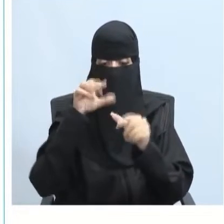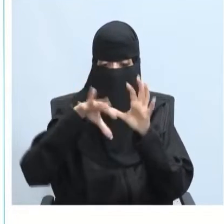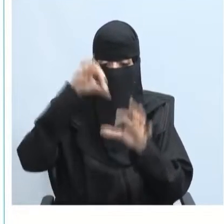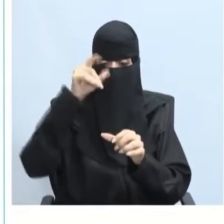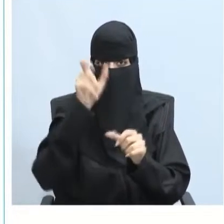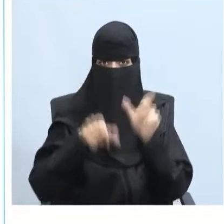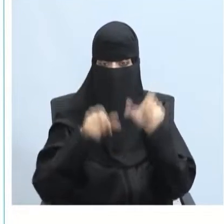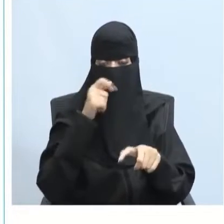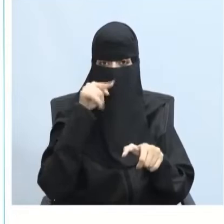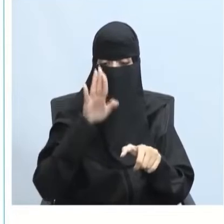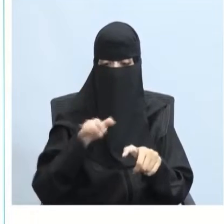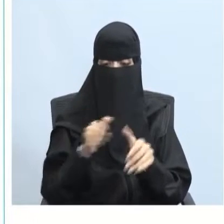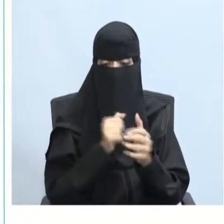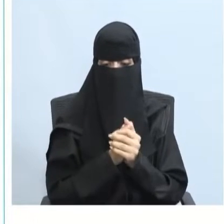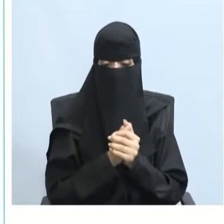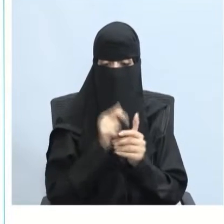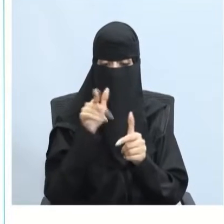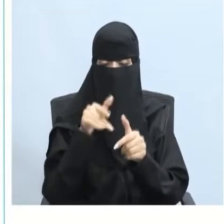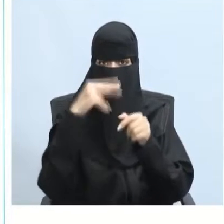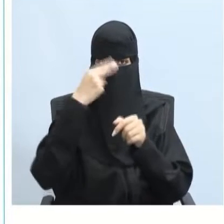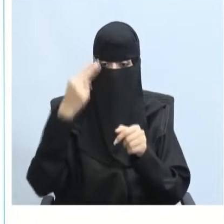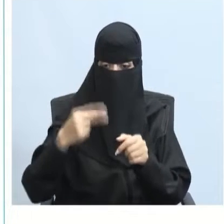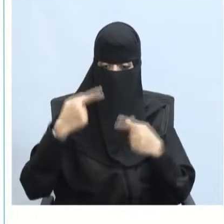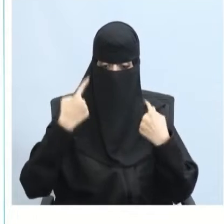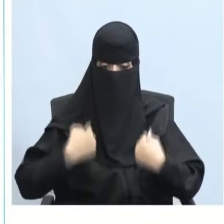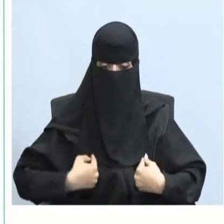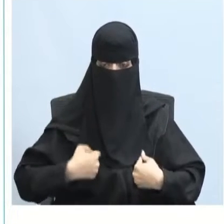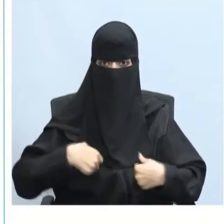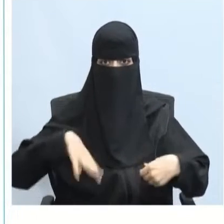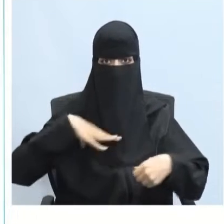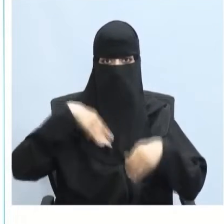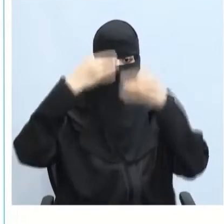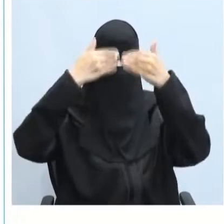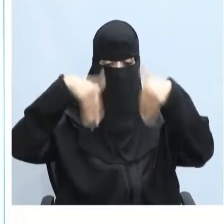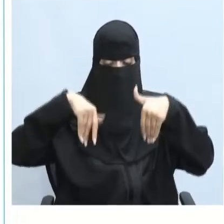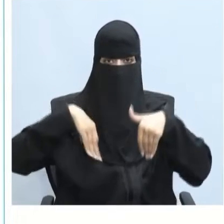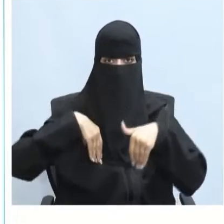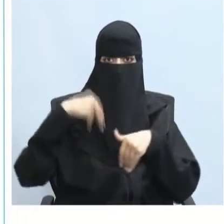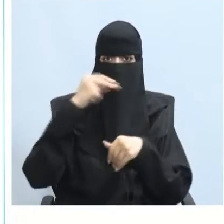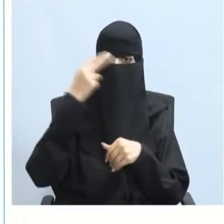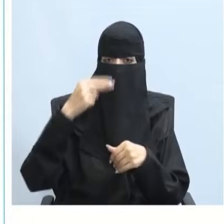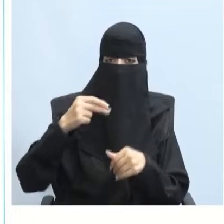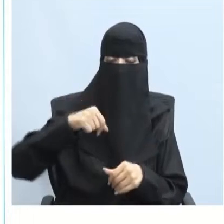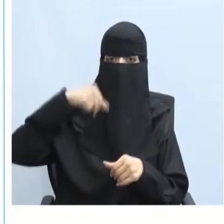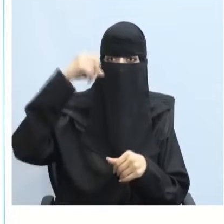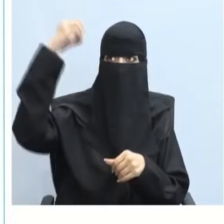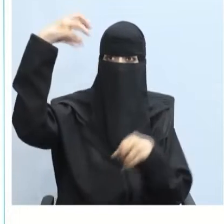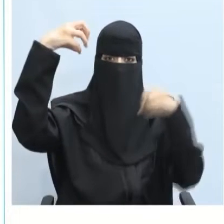الموسيقى فنان المشهد مصمم الازياء مدير المسرح مصمم الاضاءه